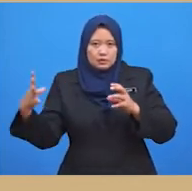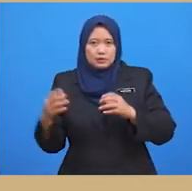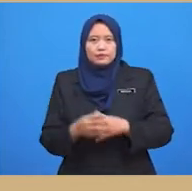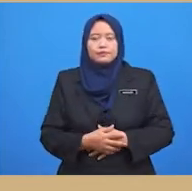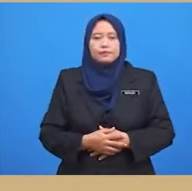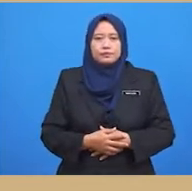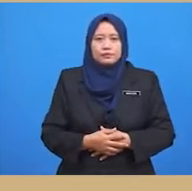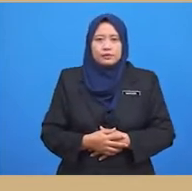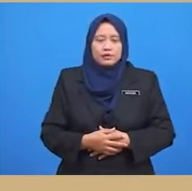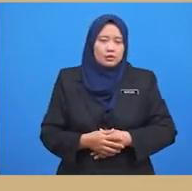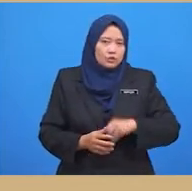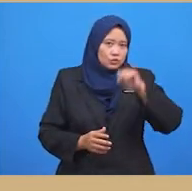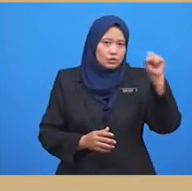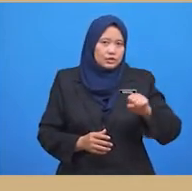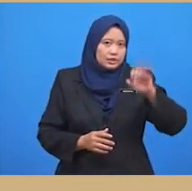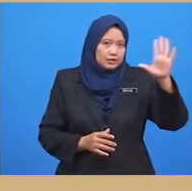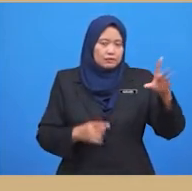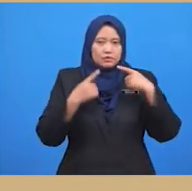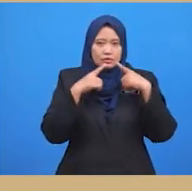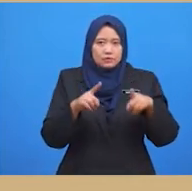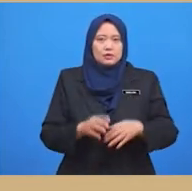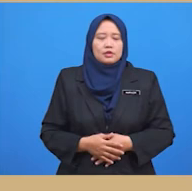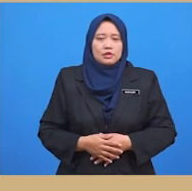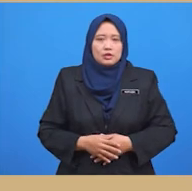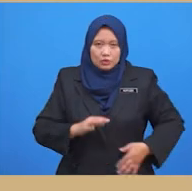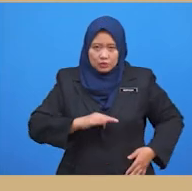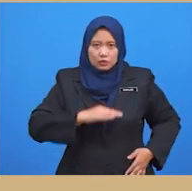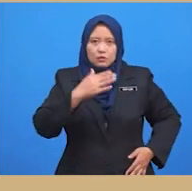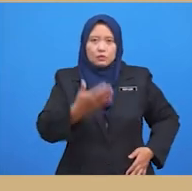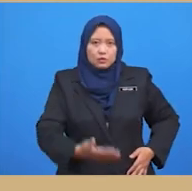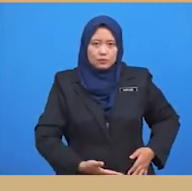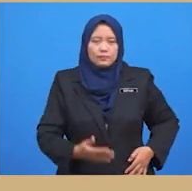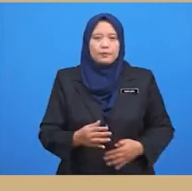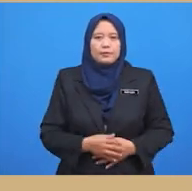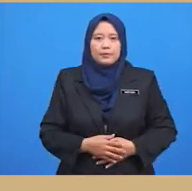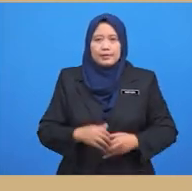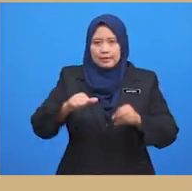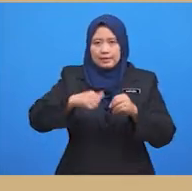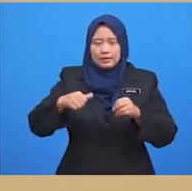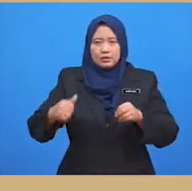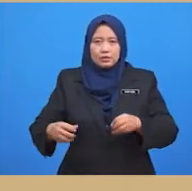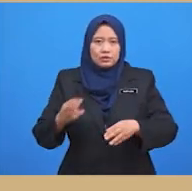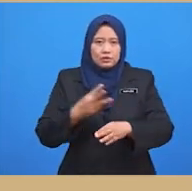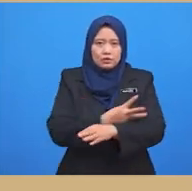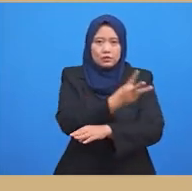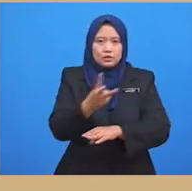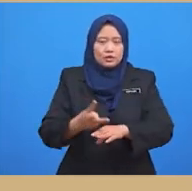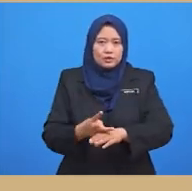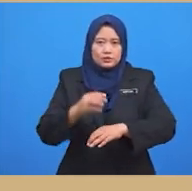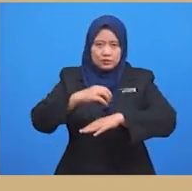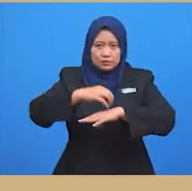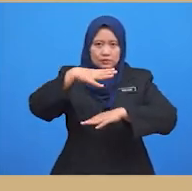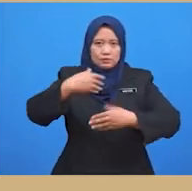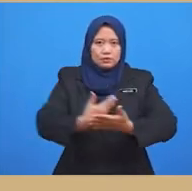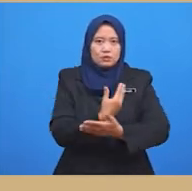nombor 5 adalah ibu hamil, elakkan kawasan lebam baru dan